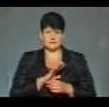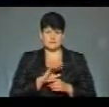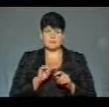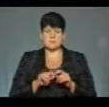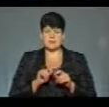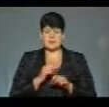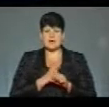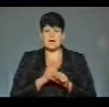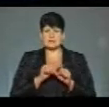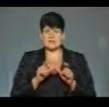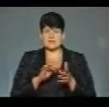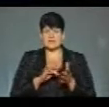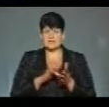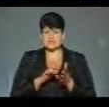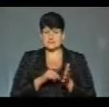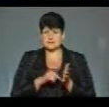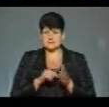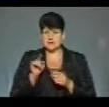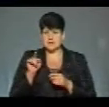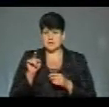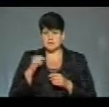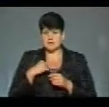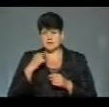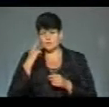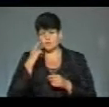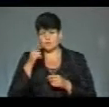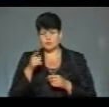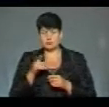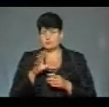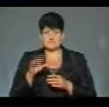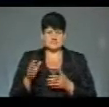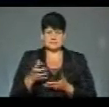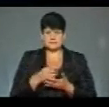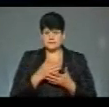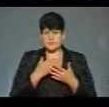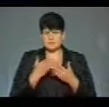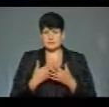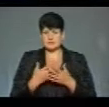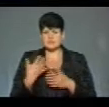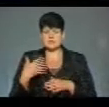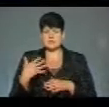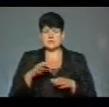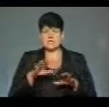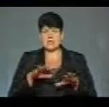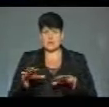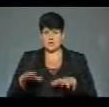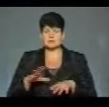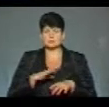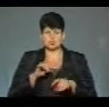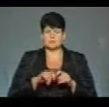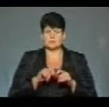перевіряли аптеки в центрі міста. Там, я думаю, ще повністю дані не зібрані, але близько 50 локацій було